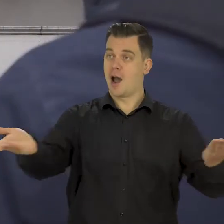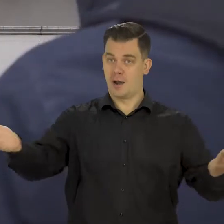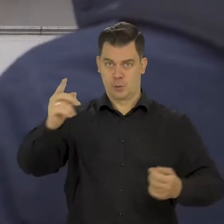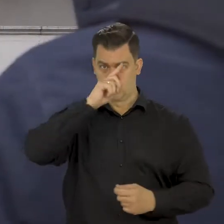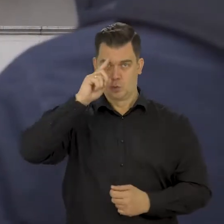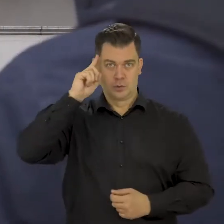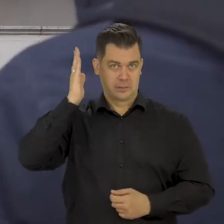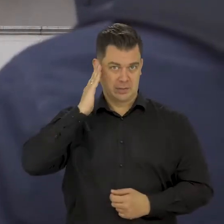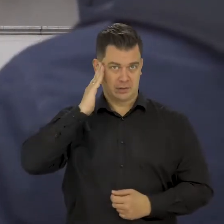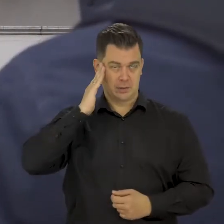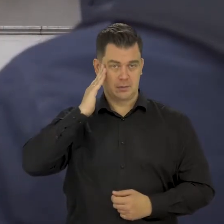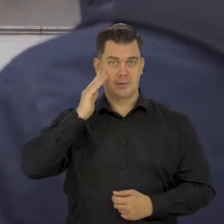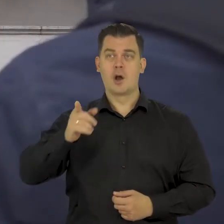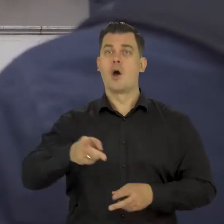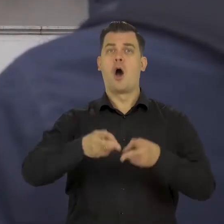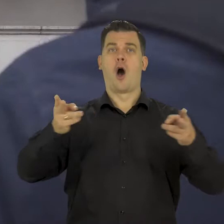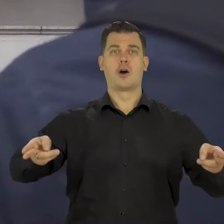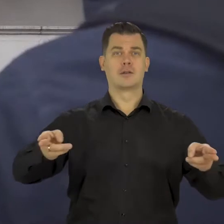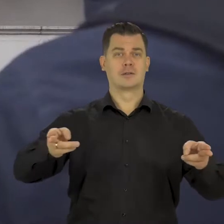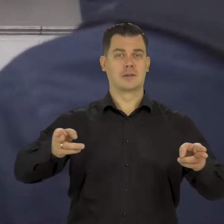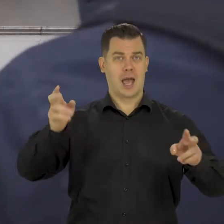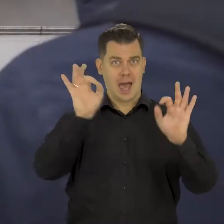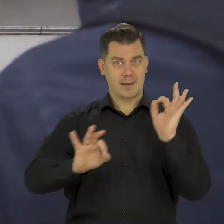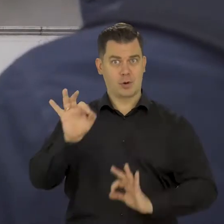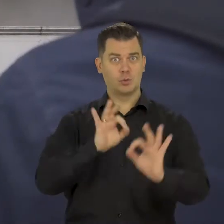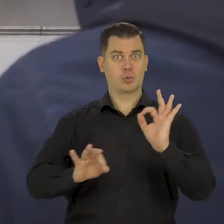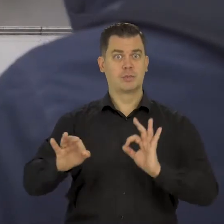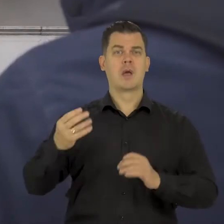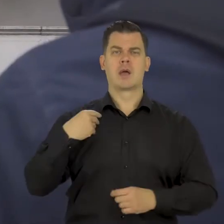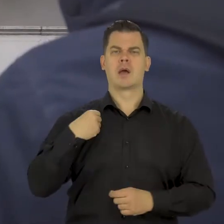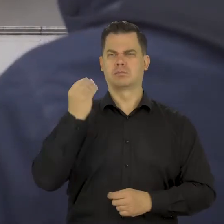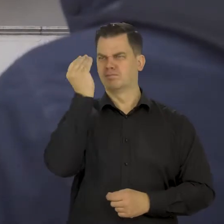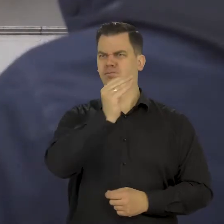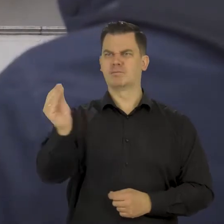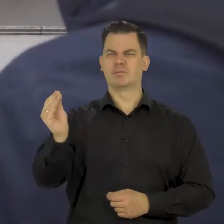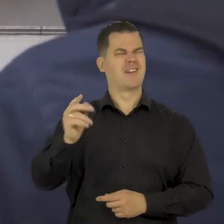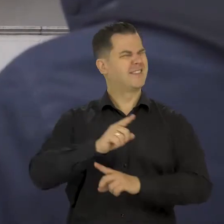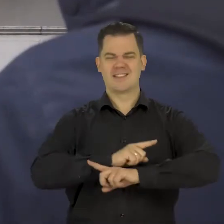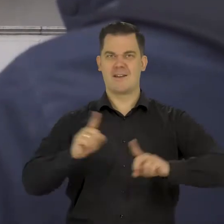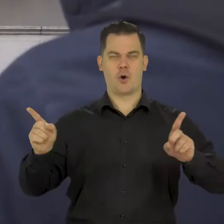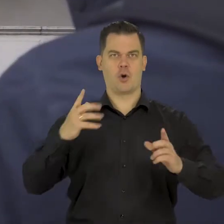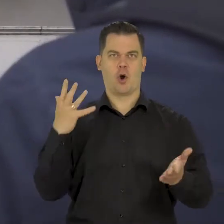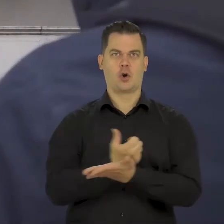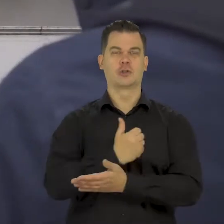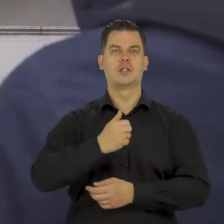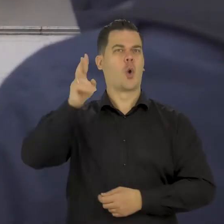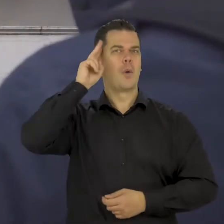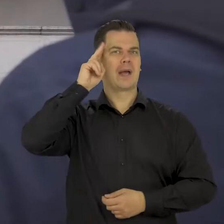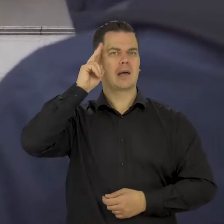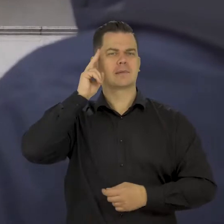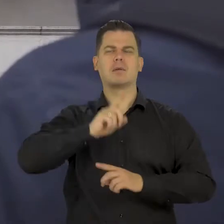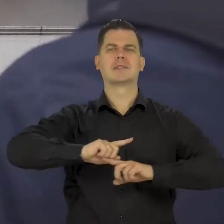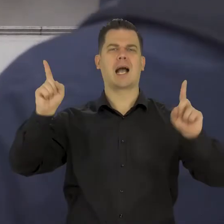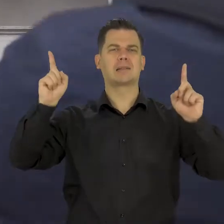Mieszkańcy! Na czas remontu wprowadzam całkowity zakaz korzystania z toalet.